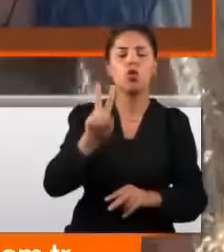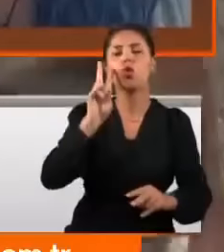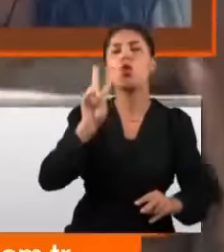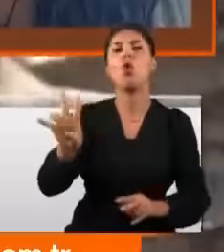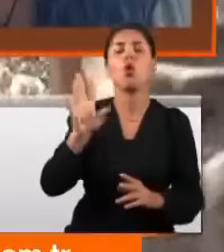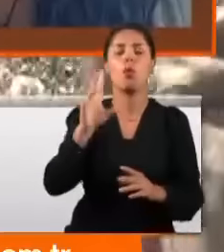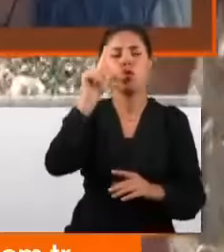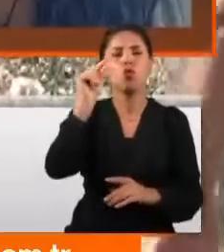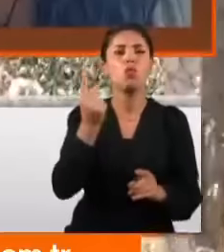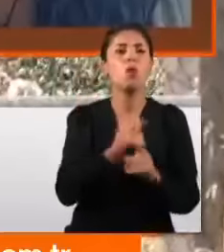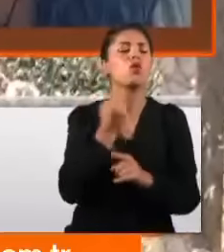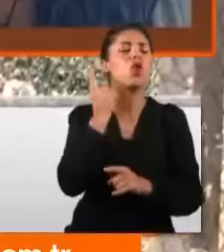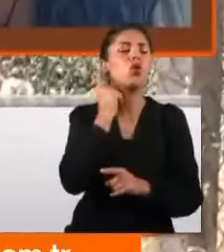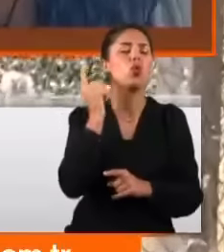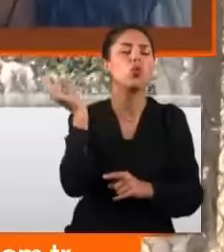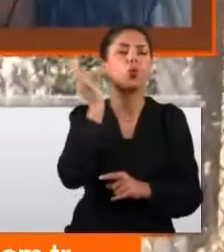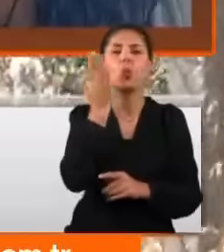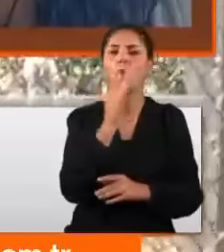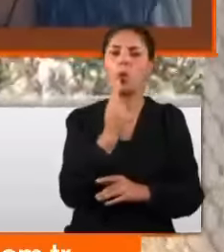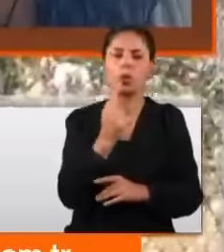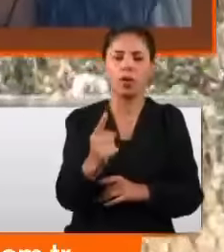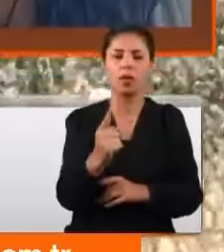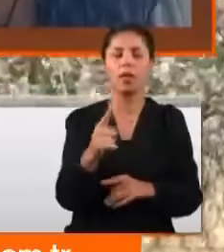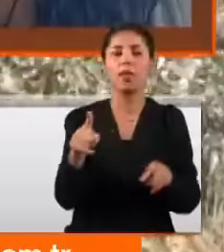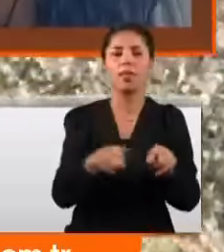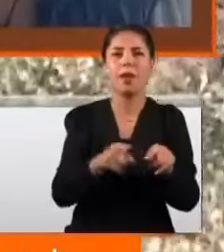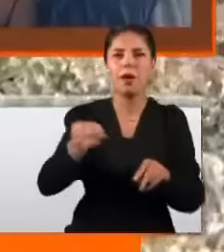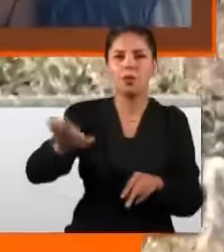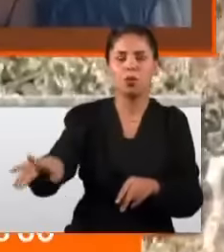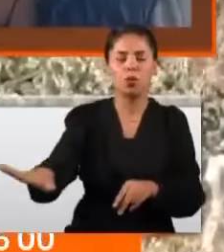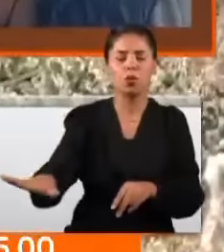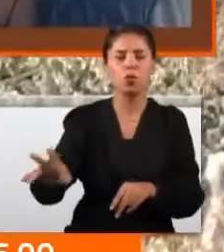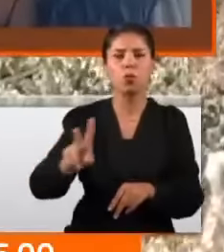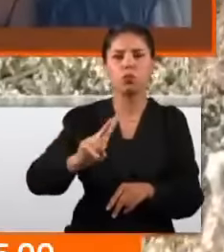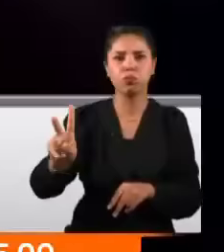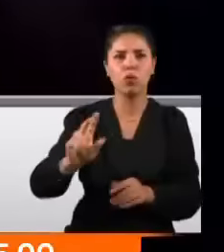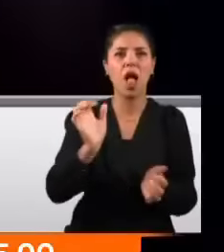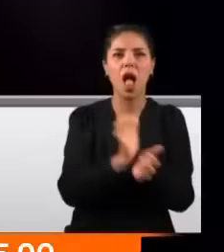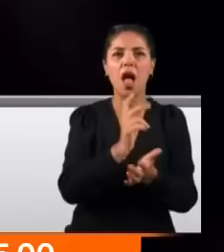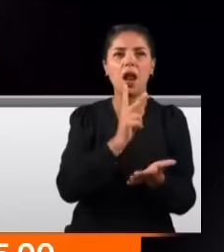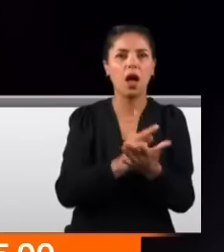şey duymadığını savundu. Narin'in aile kararıyla planlı olarak öldürülmediğini de iddia etti.